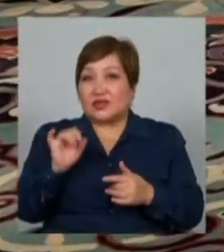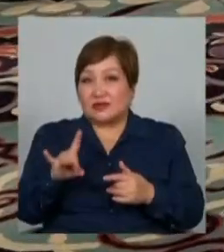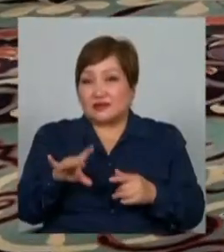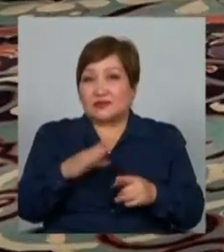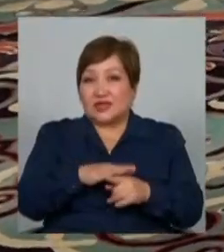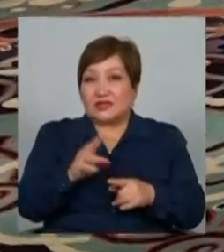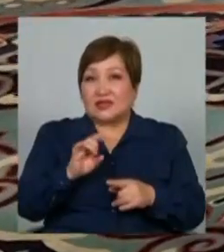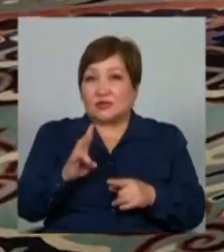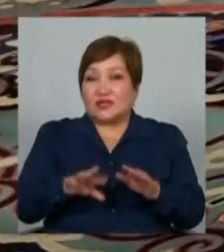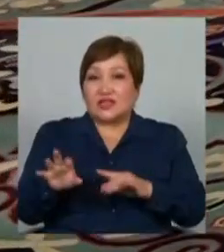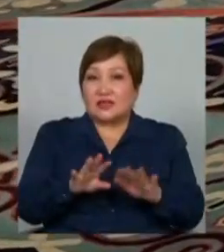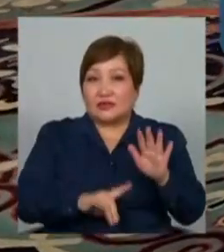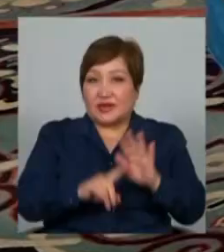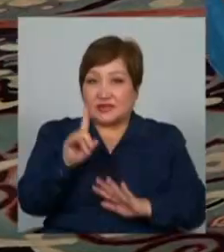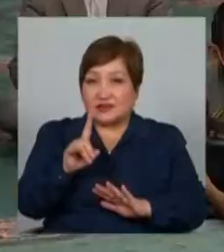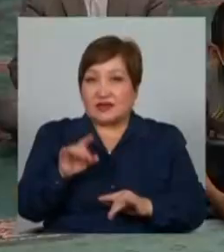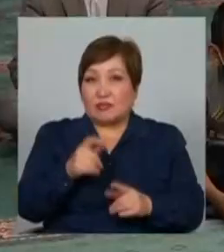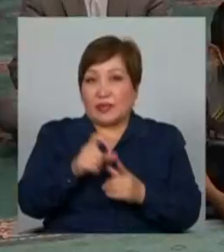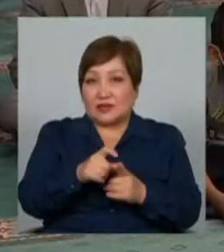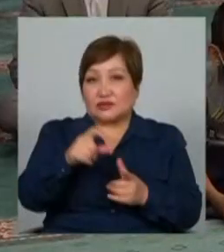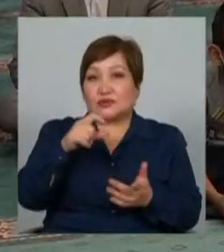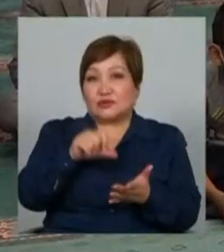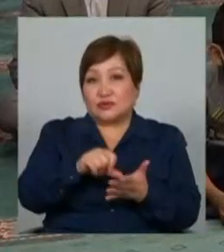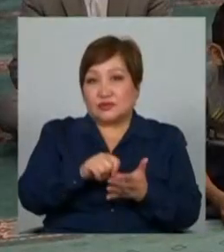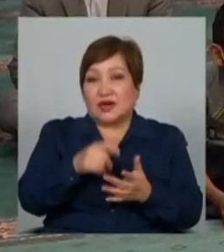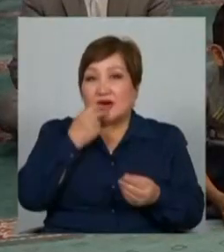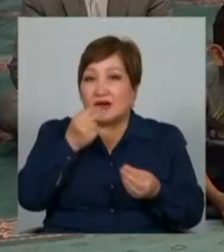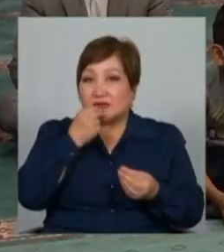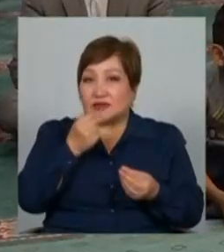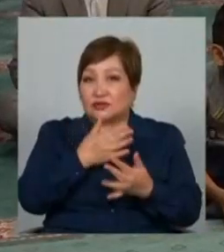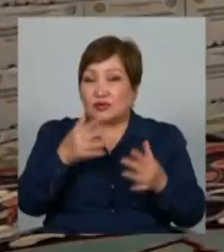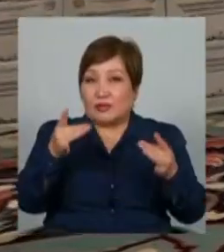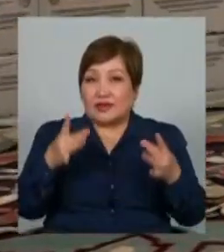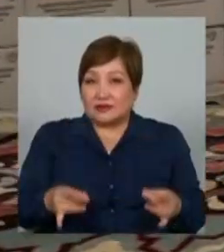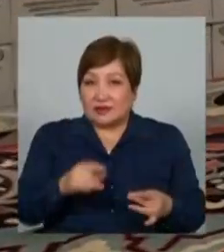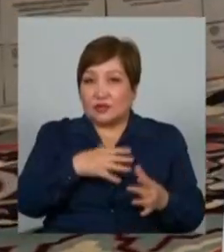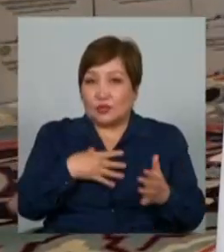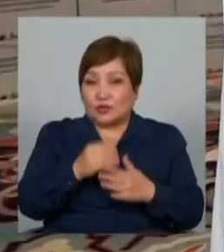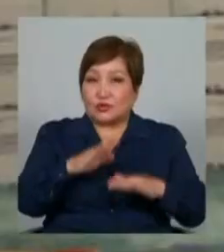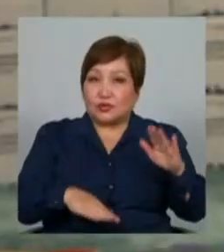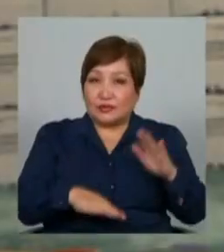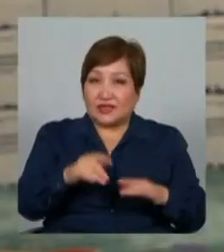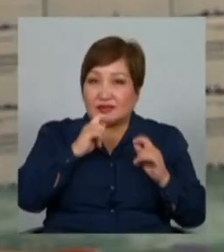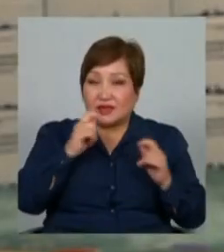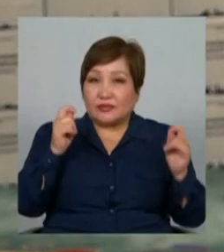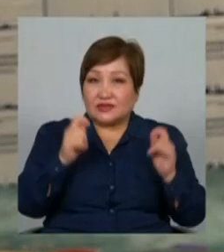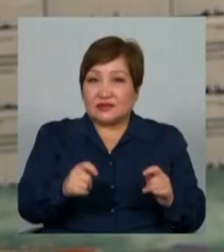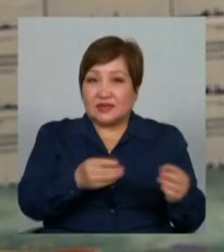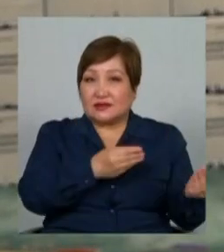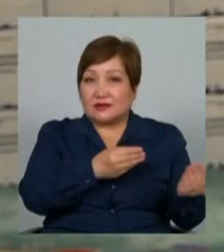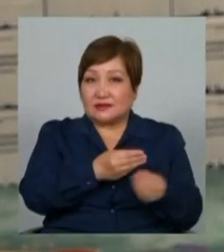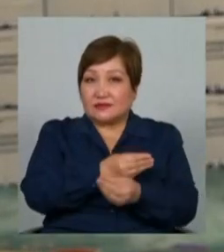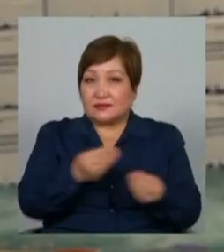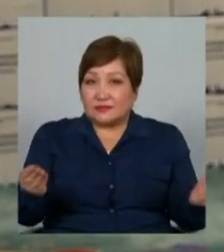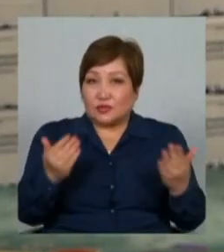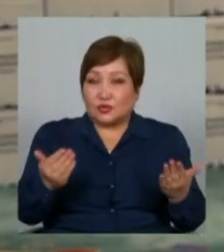Тағанұлы шараның басында сөз сөйлеп, азық-түлік себеттерін өз қолымен табыстады. Біз үшін бүгін өте